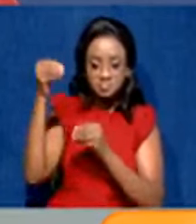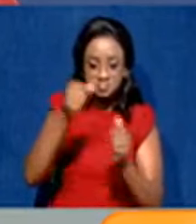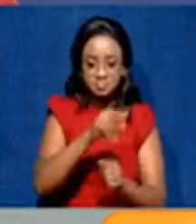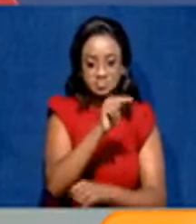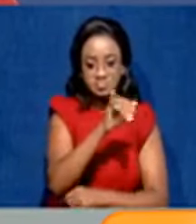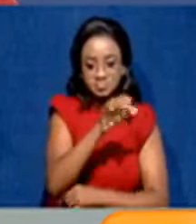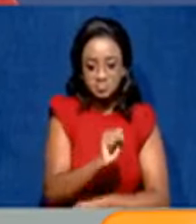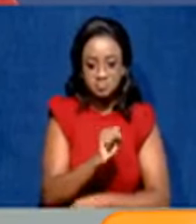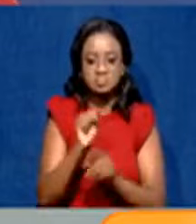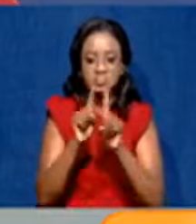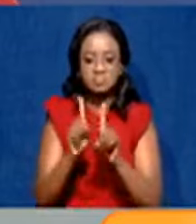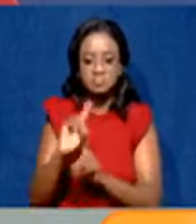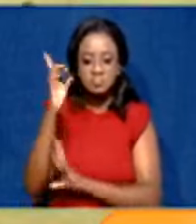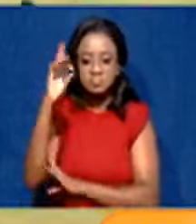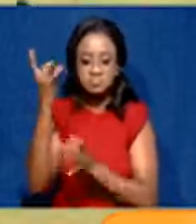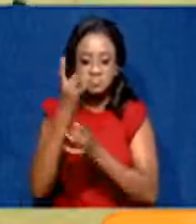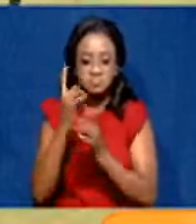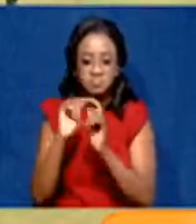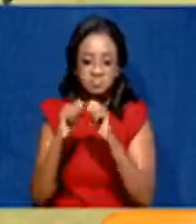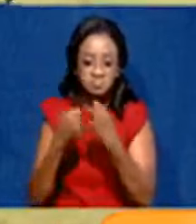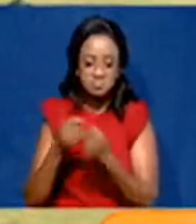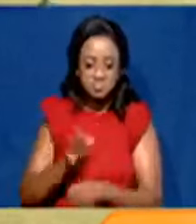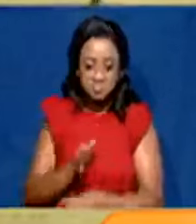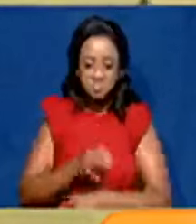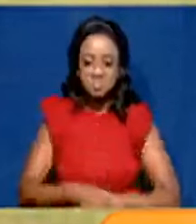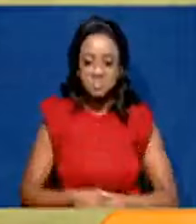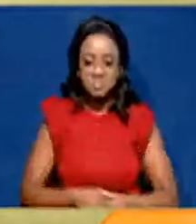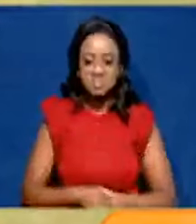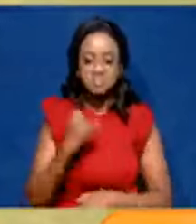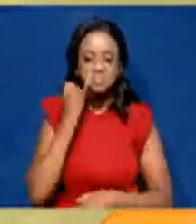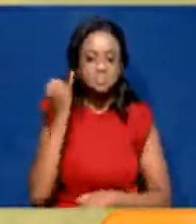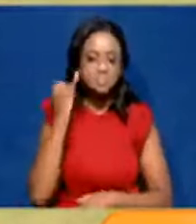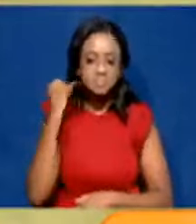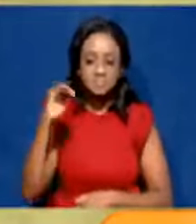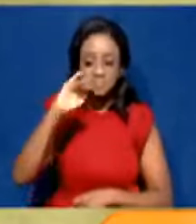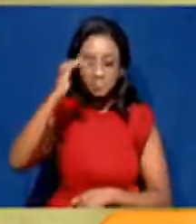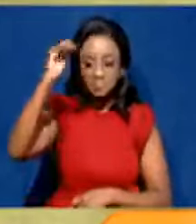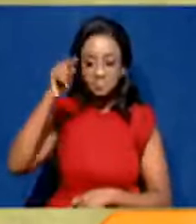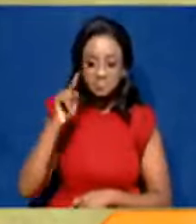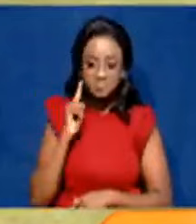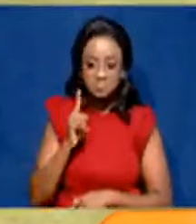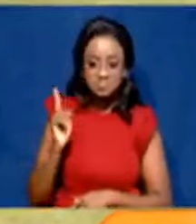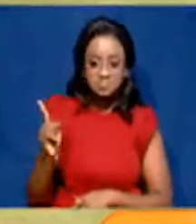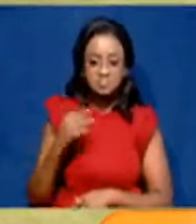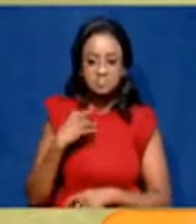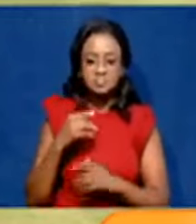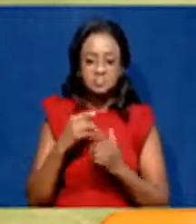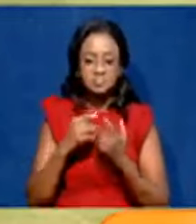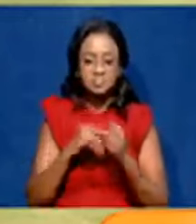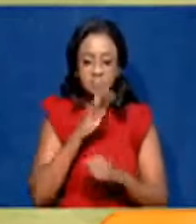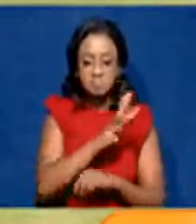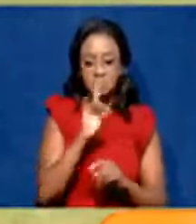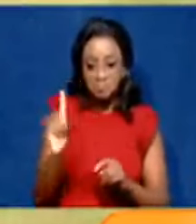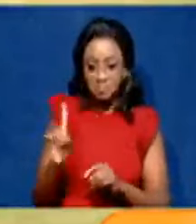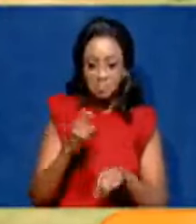Nairobi Starlets kwenye mechi za mchujo leo uwanjani Ruaraka. Na Nakuru City ilizidi NYS mabao 4-1 kwenye mechi ambayo